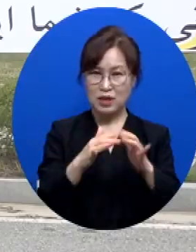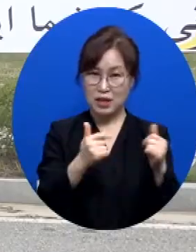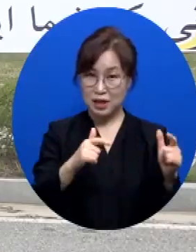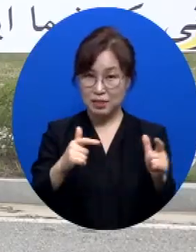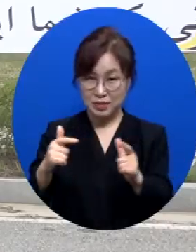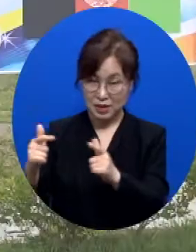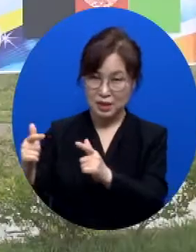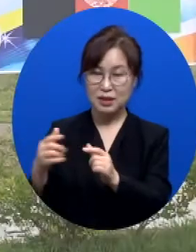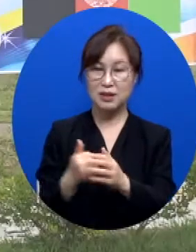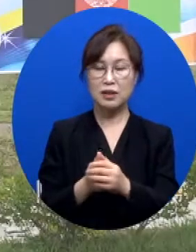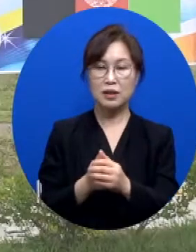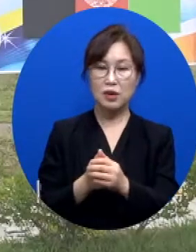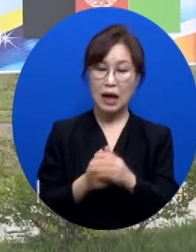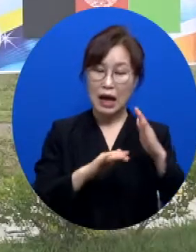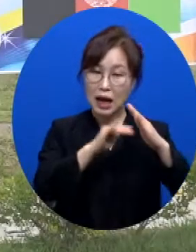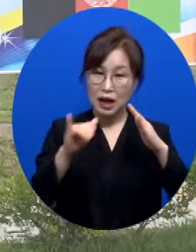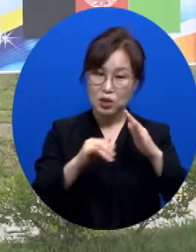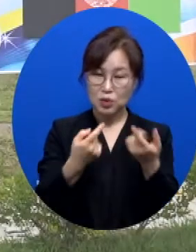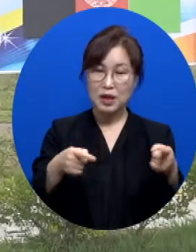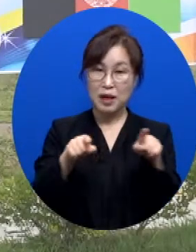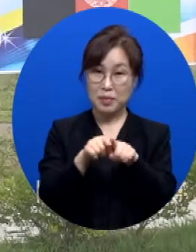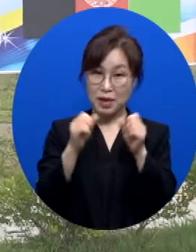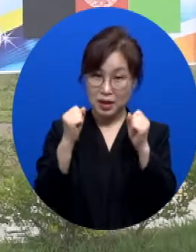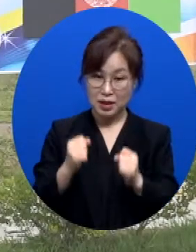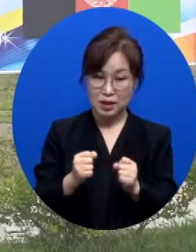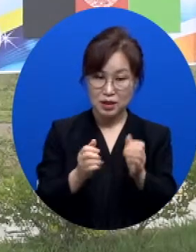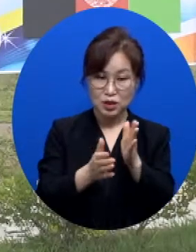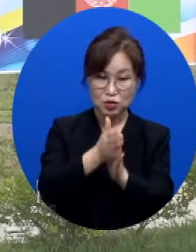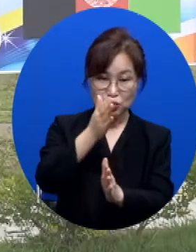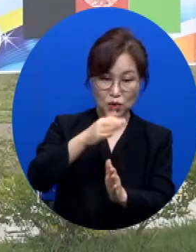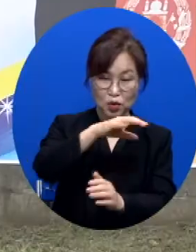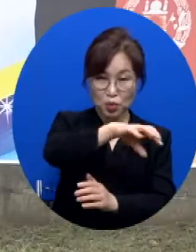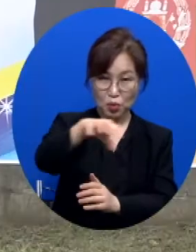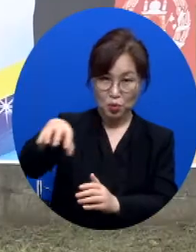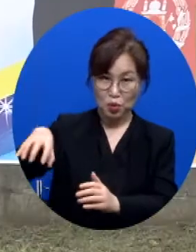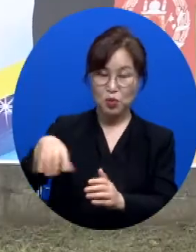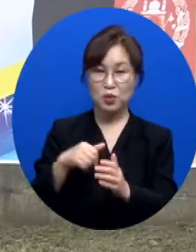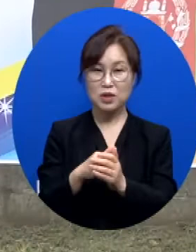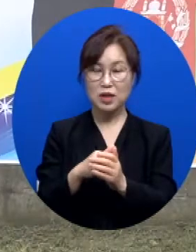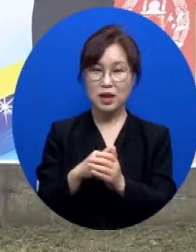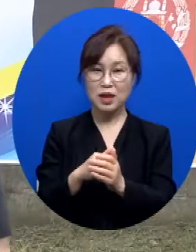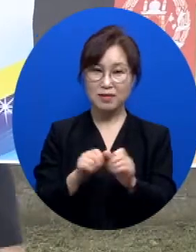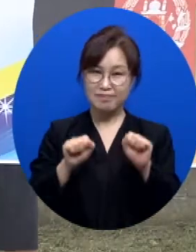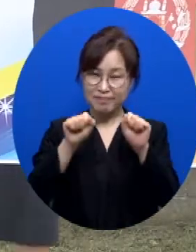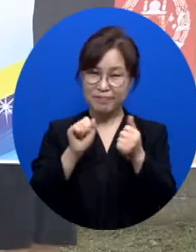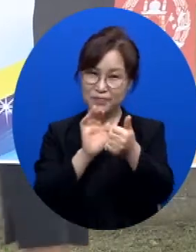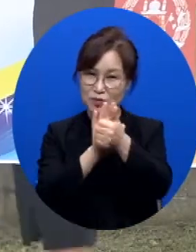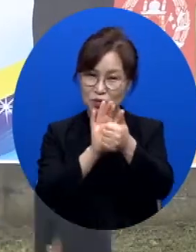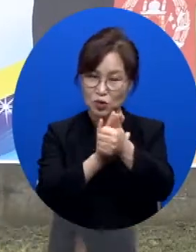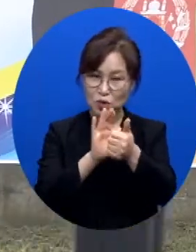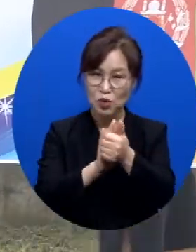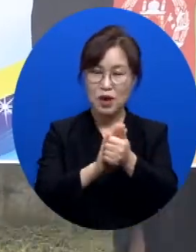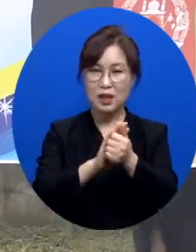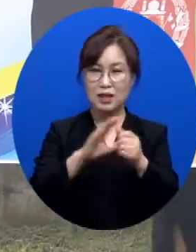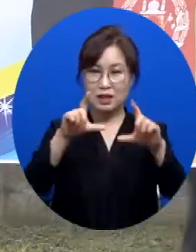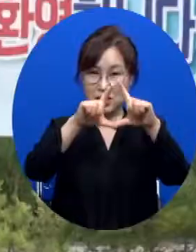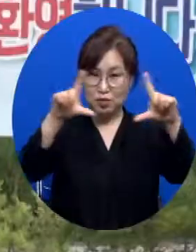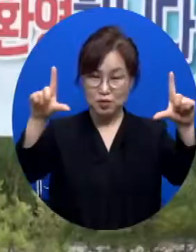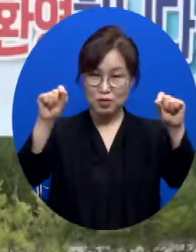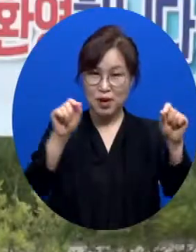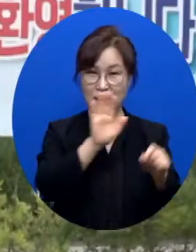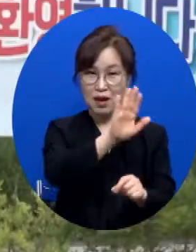특별 기여자와 가족이 머물게 될 시설 주변 곳곳에 이들을 응원하는 현수막이 걸려 있습니다.